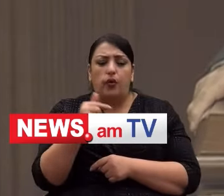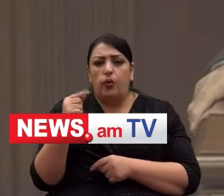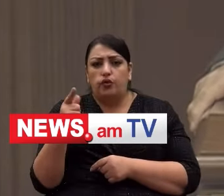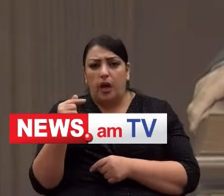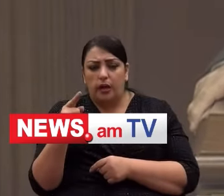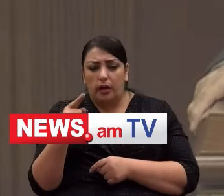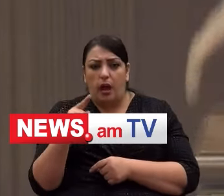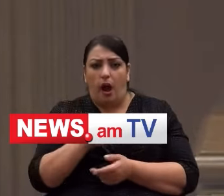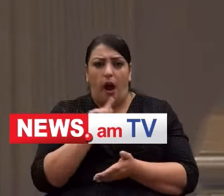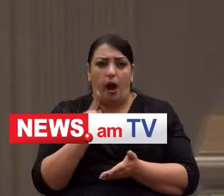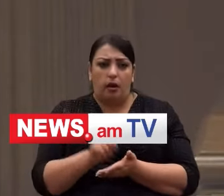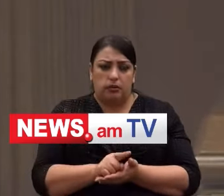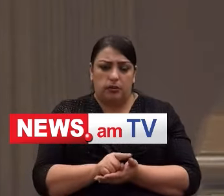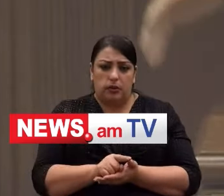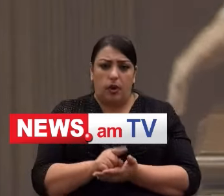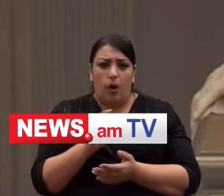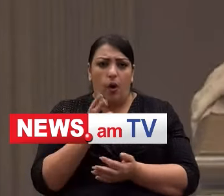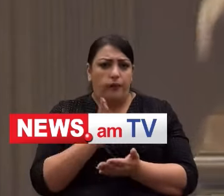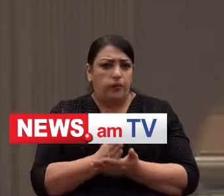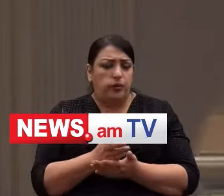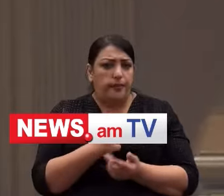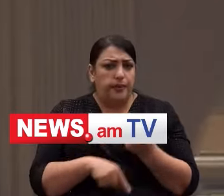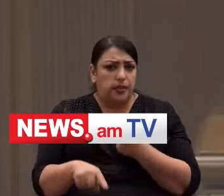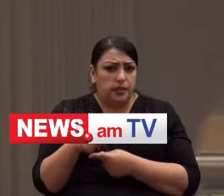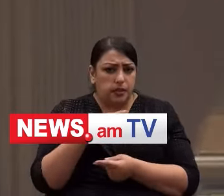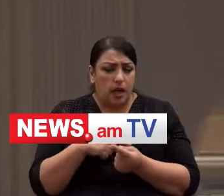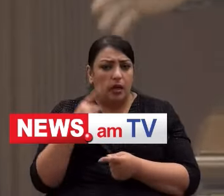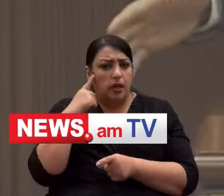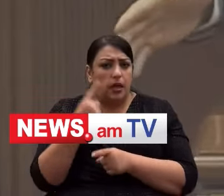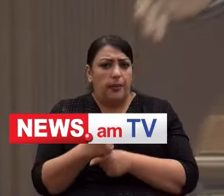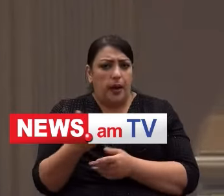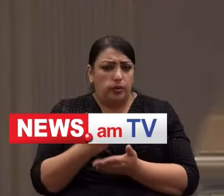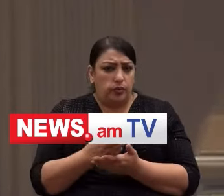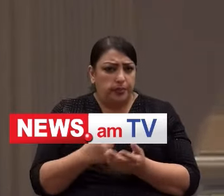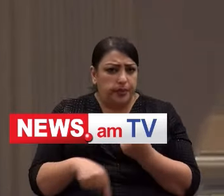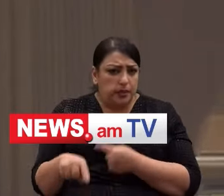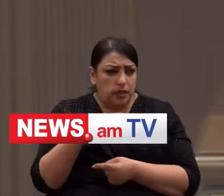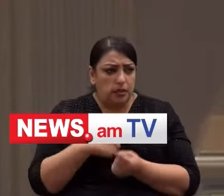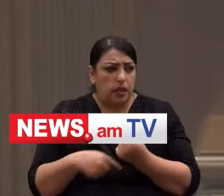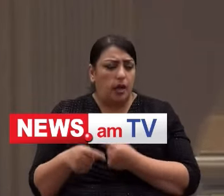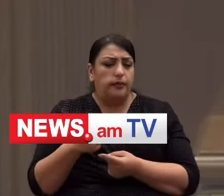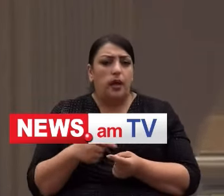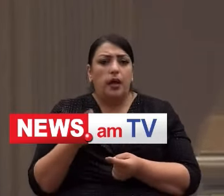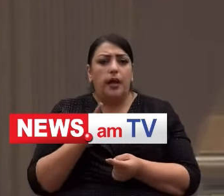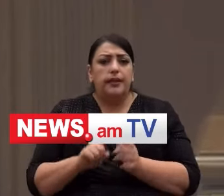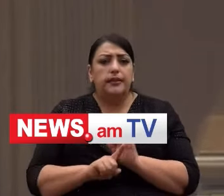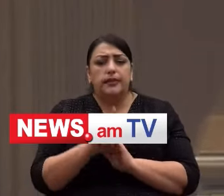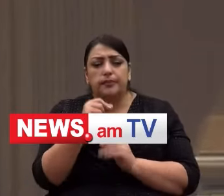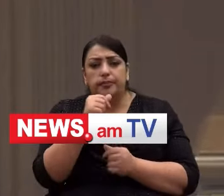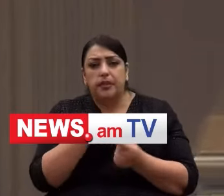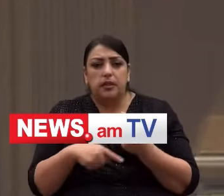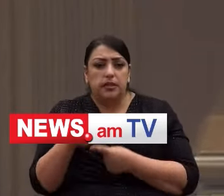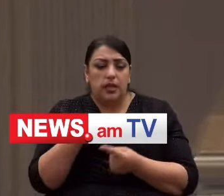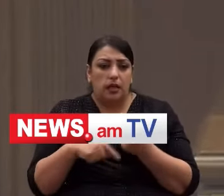հարցին։ Ով ունի լիքը բիզնեսներ, իր աղբյուրը ունի լիքը բիզնեսներ, եւ այն սկսնակ բիզնեսներին մենք հենց